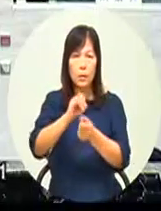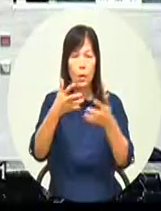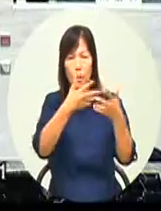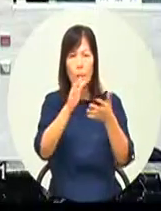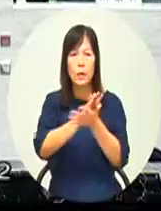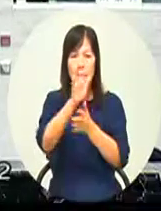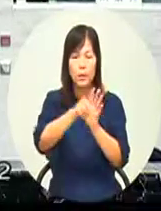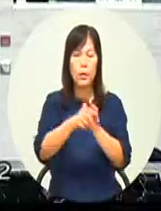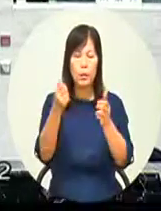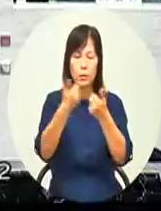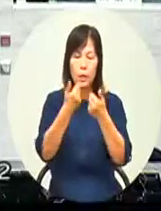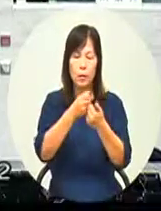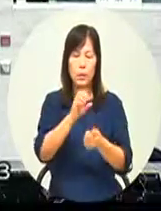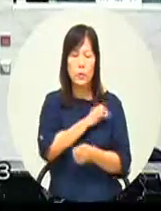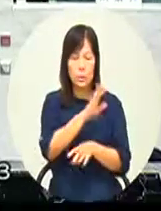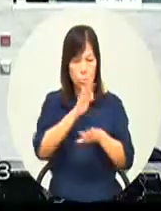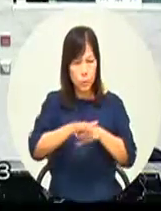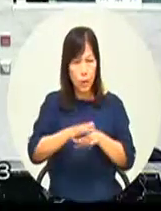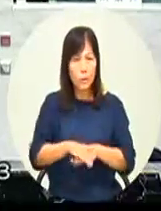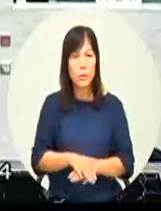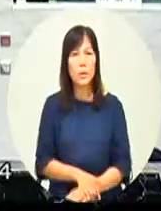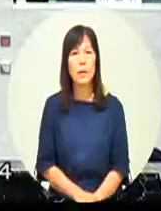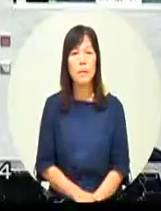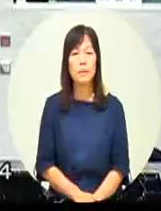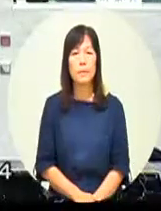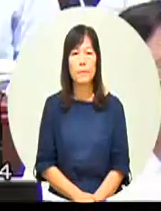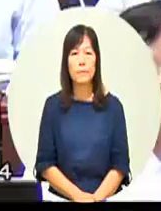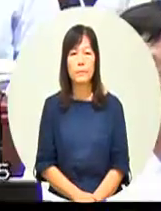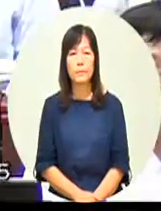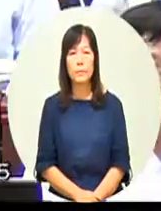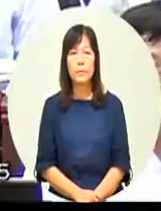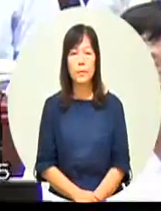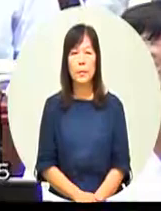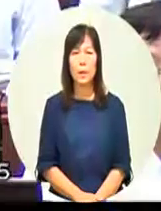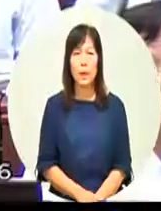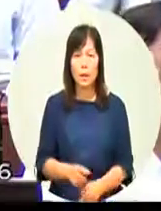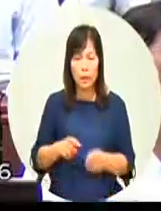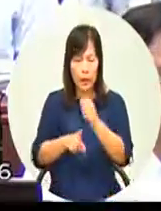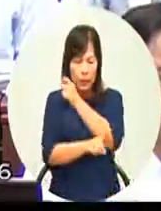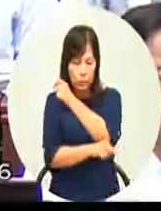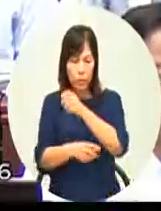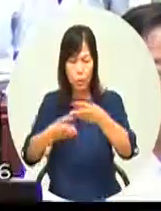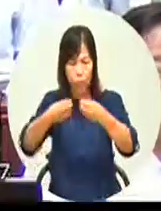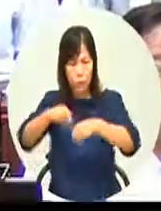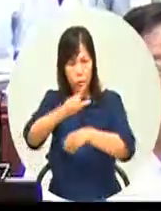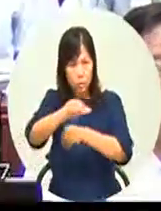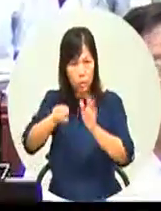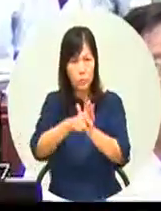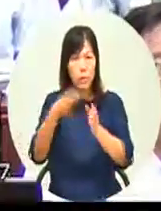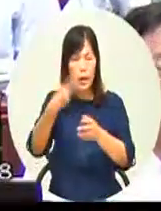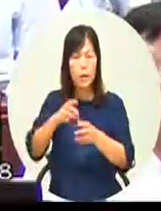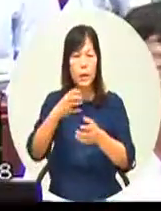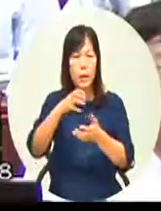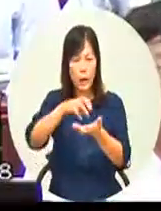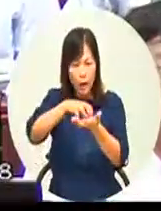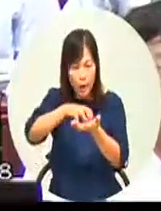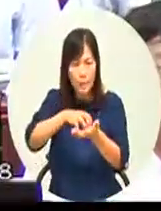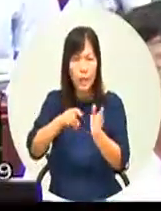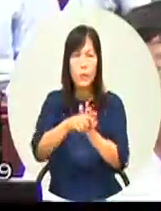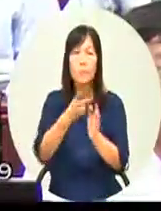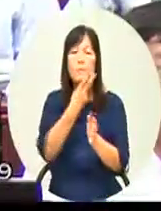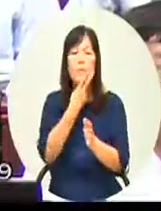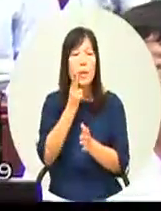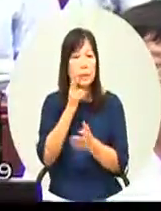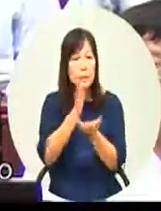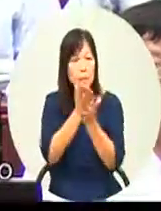后再行散会，好。 好，抱歉，好，谢谢。那最后呢，就是在伴手礼的部分，还有包括爱玉啊，还有一些梅子啊，这